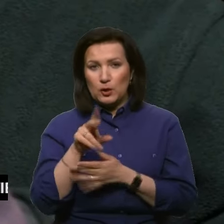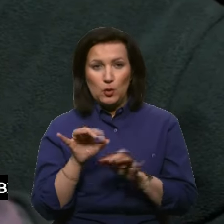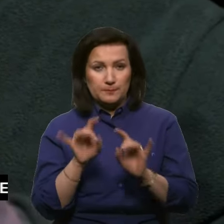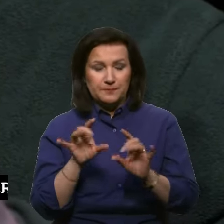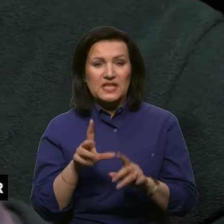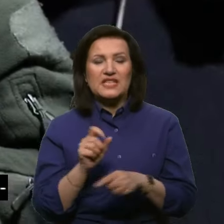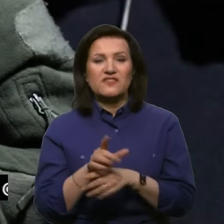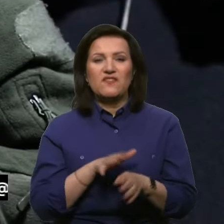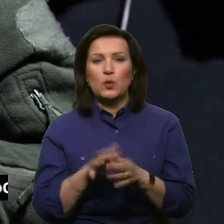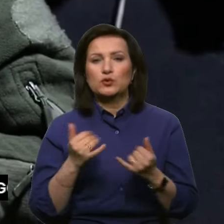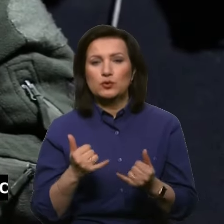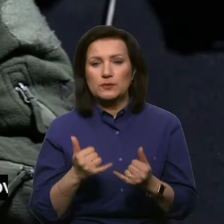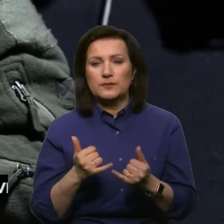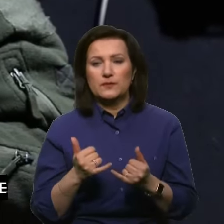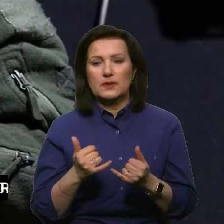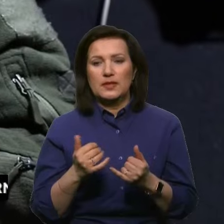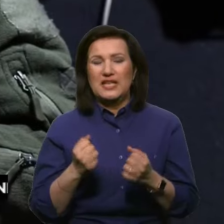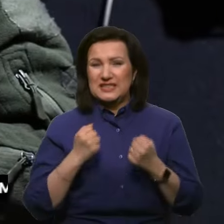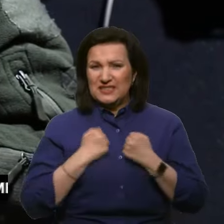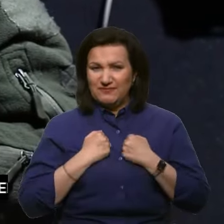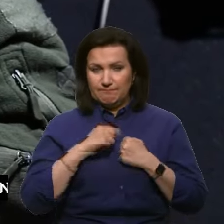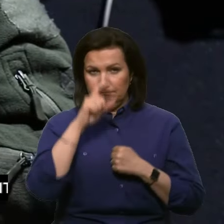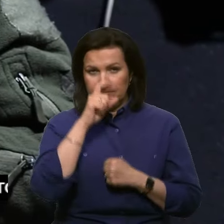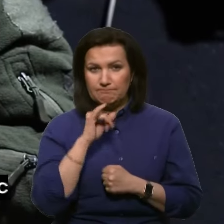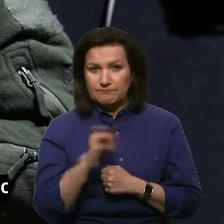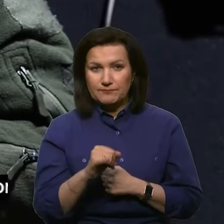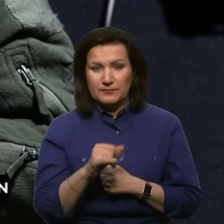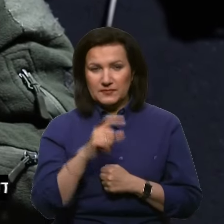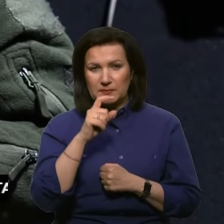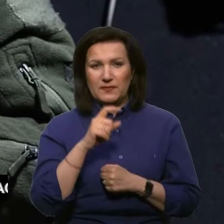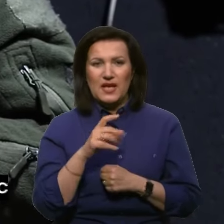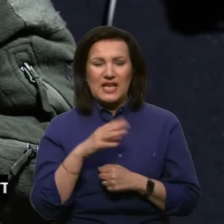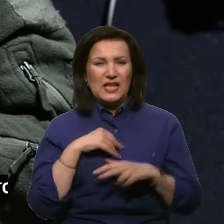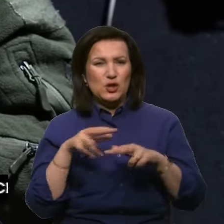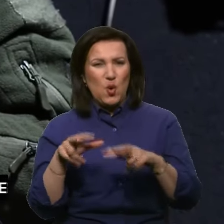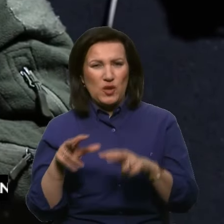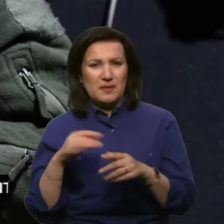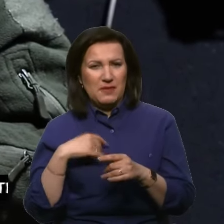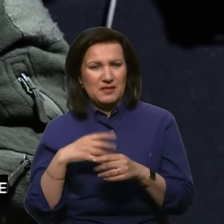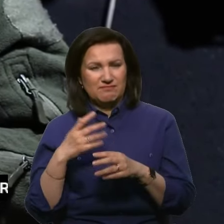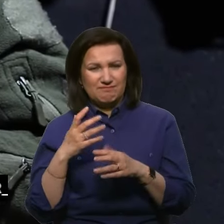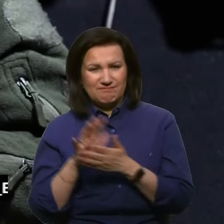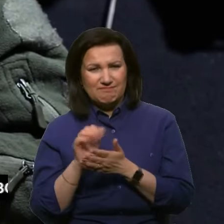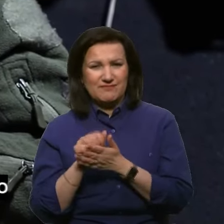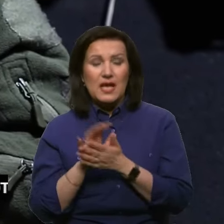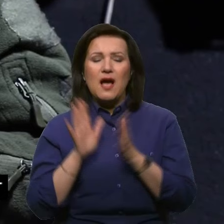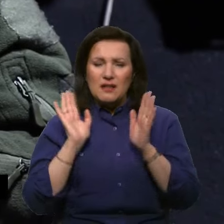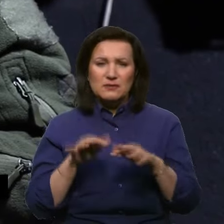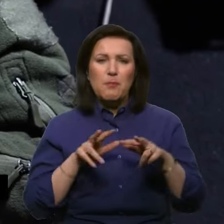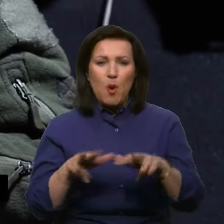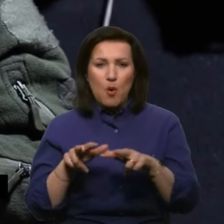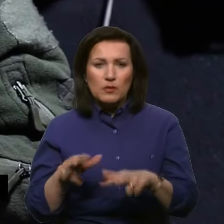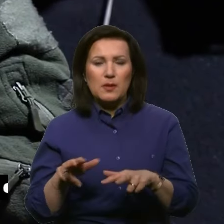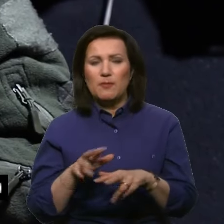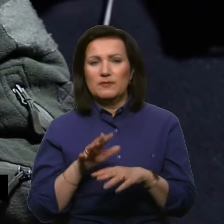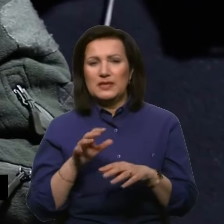виконують сьогодні. Ну, шкода, звісно, що зараз не погода і дуже великі втрати у нас по дронам, але завдяки цьому, що дані відни в погоду,